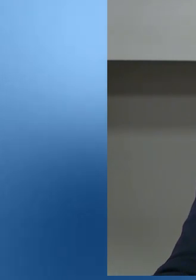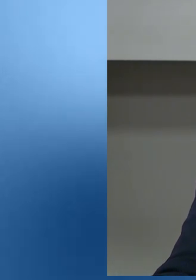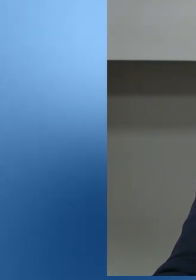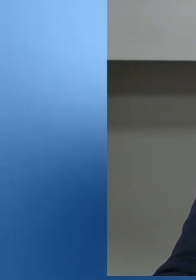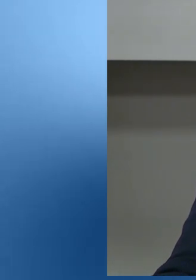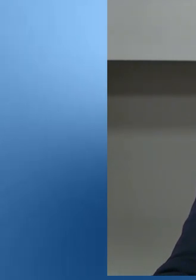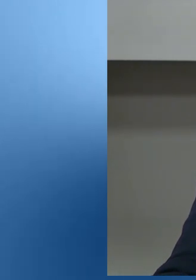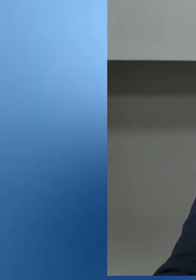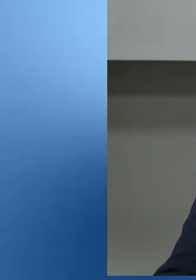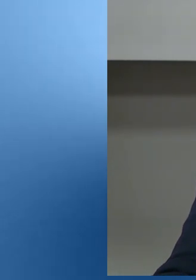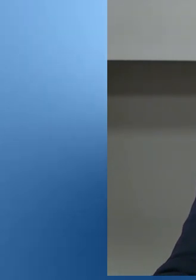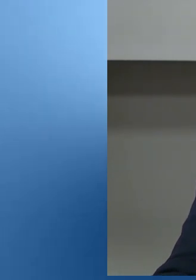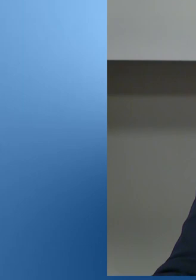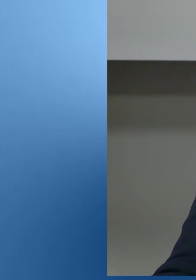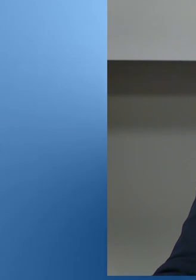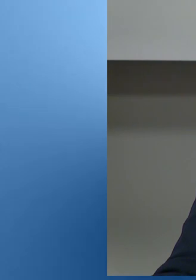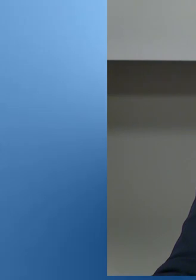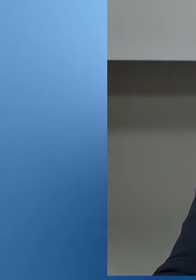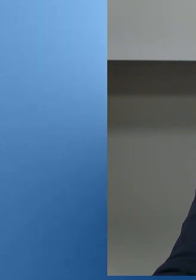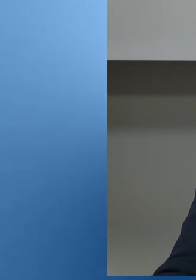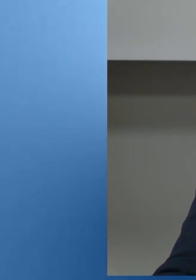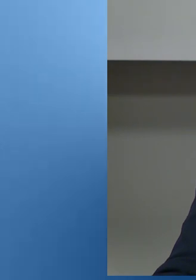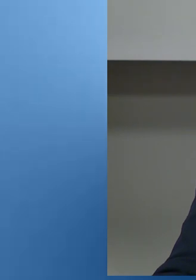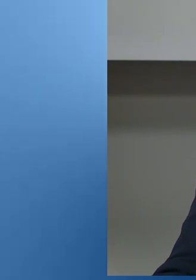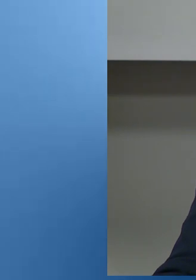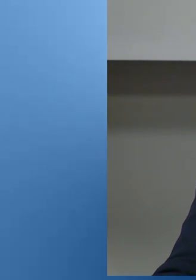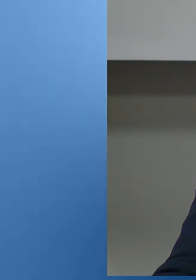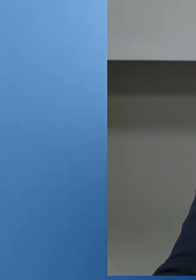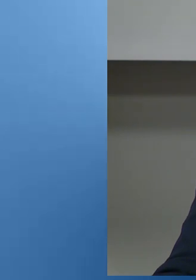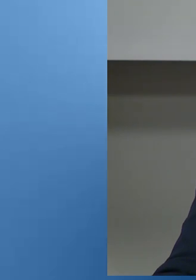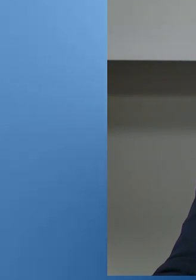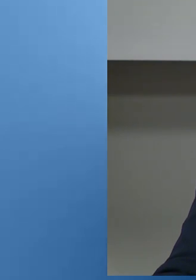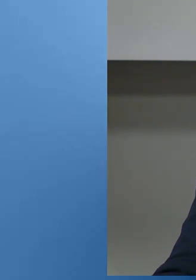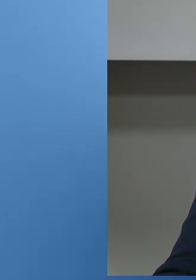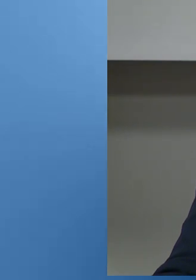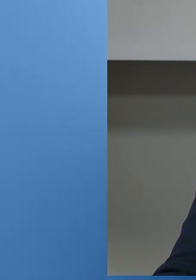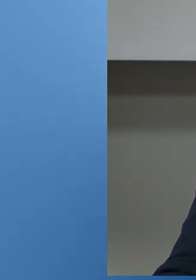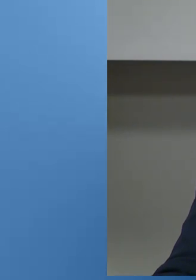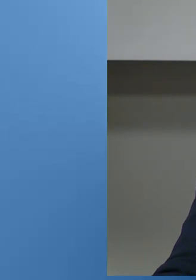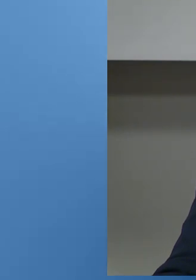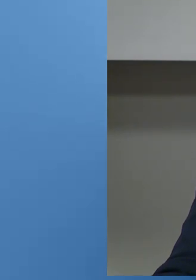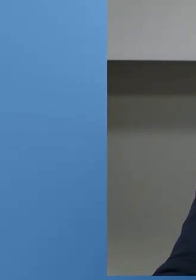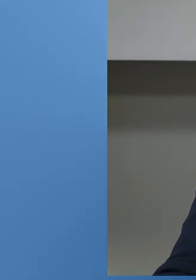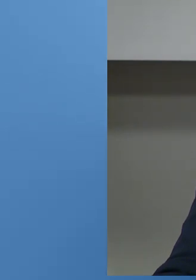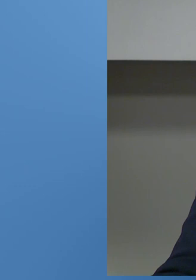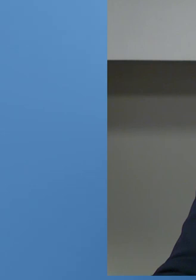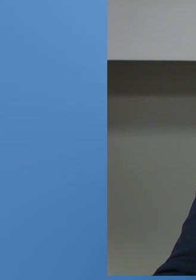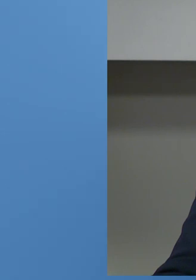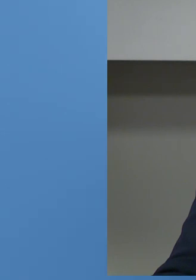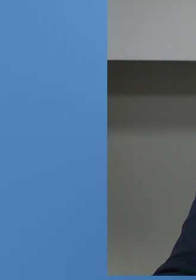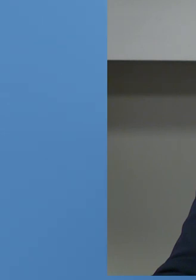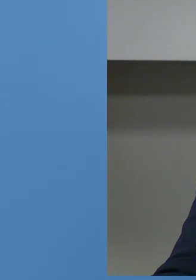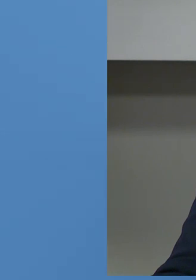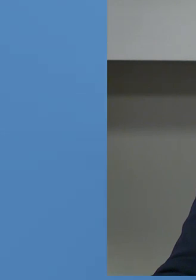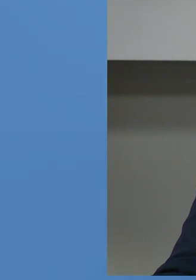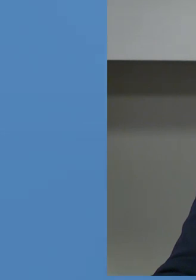délibération adoptée la 35 cette fois il s'agit de délibération sur la bibliothèque municipale de Grenoble l'adhésion de la ville à